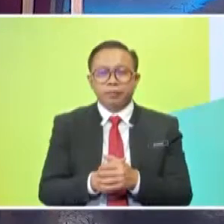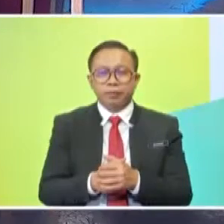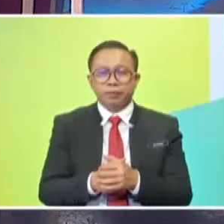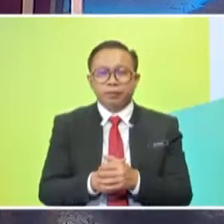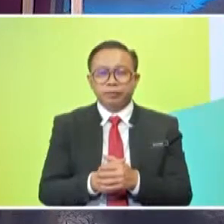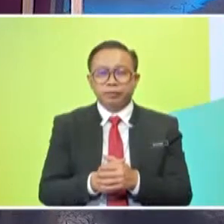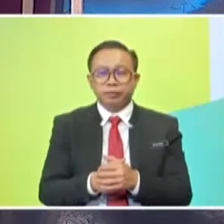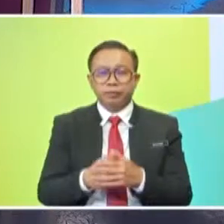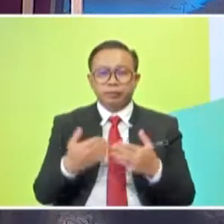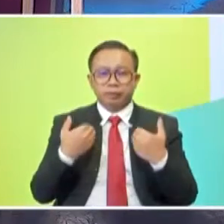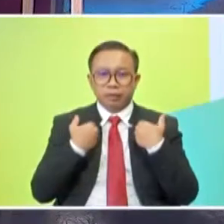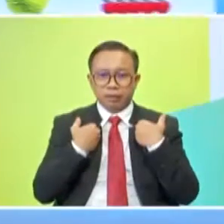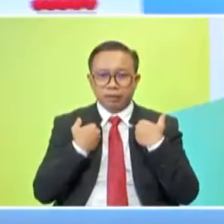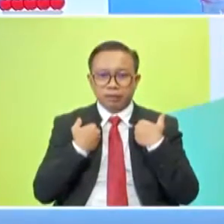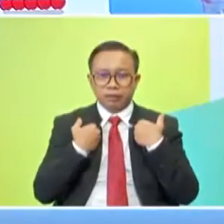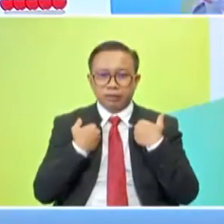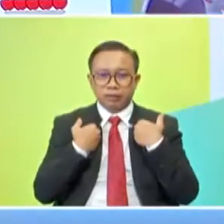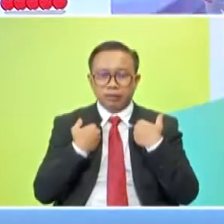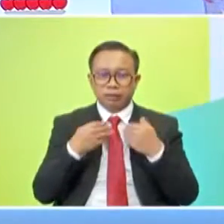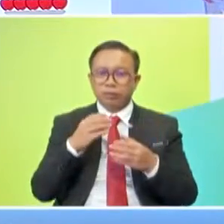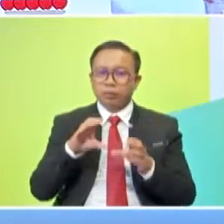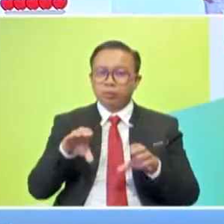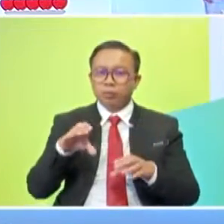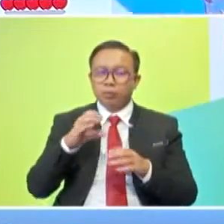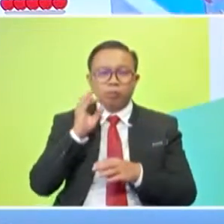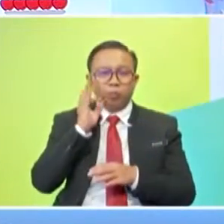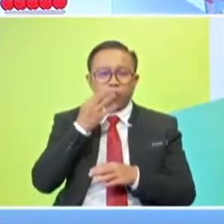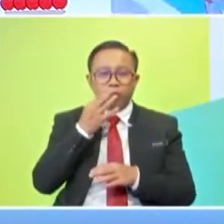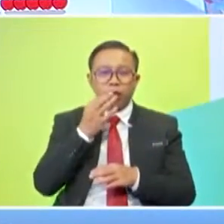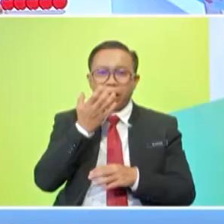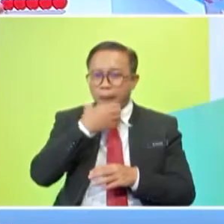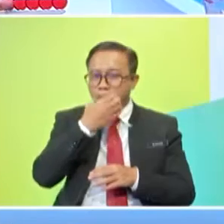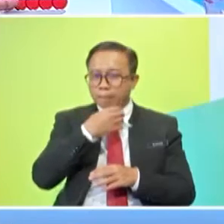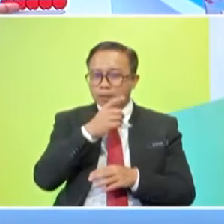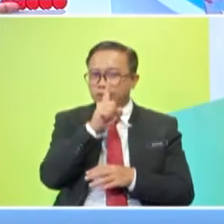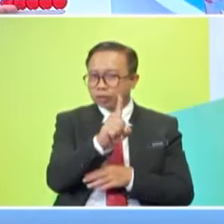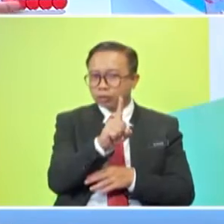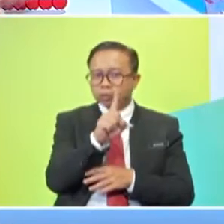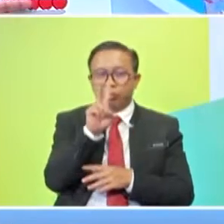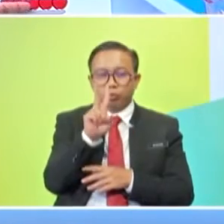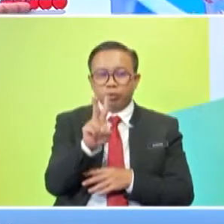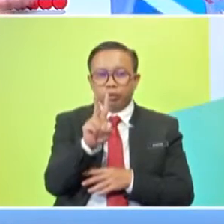pula ada Abo ephemera kiri gue boleh ada